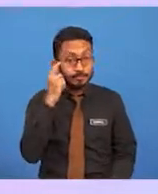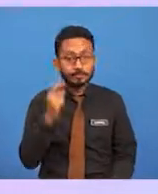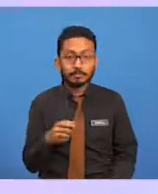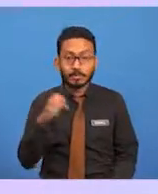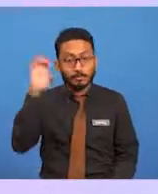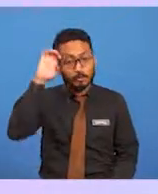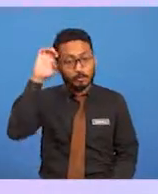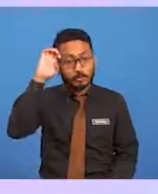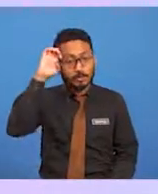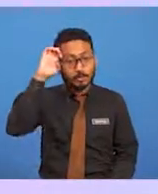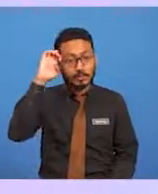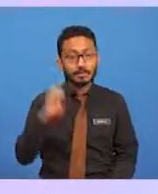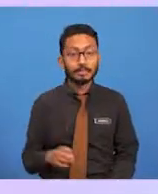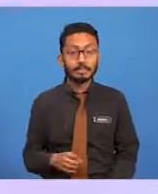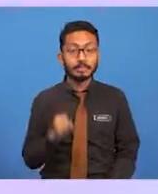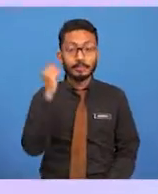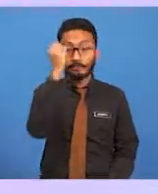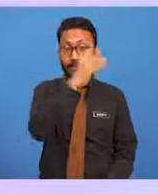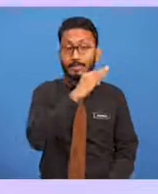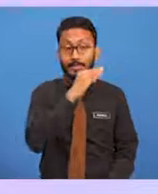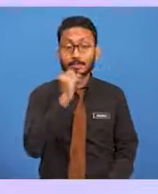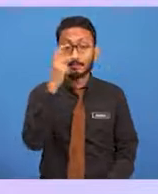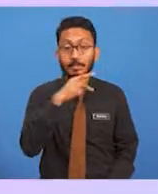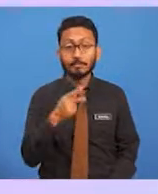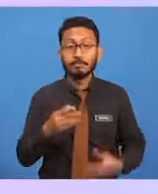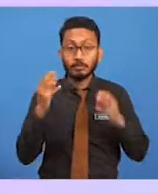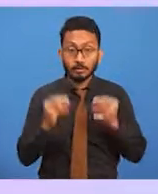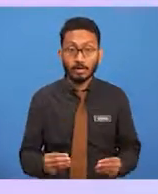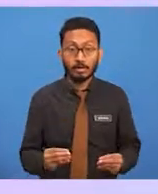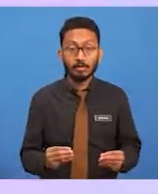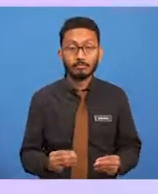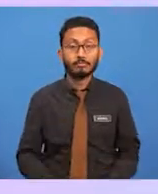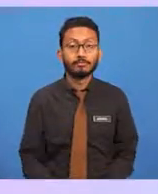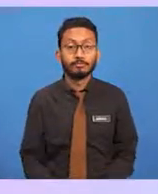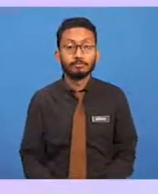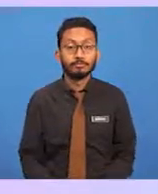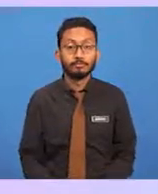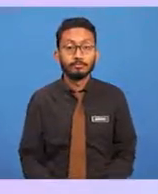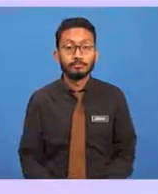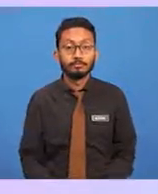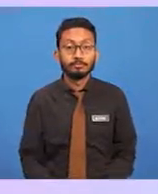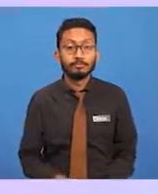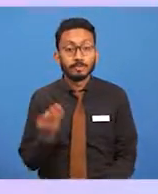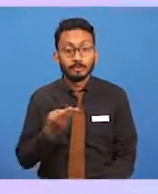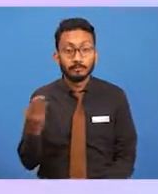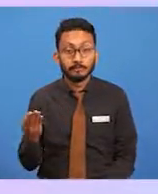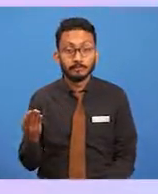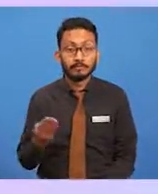manusia. Sesebuah penghasilan barangan korporat mestilah mengambil